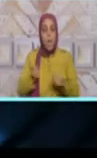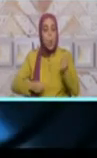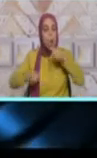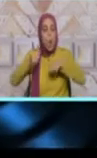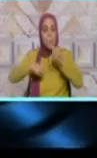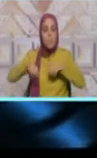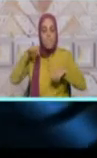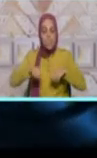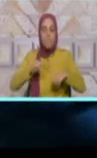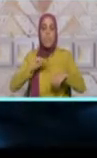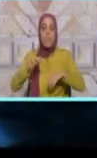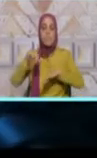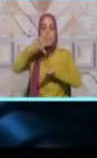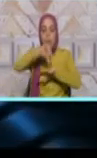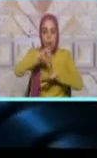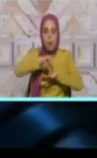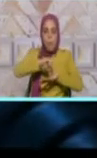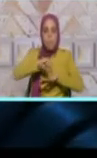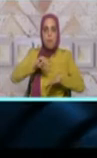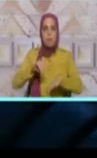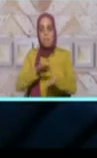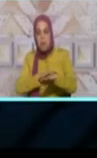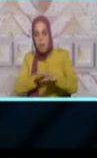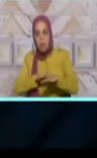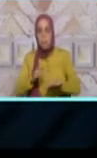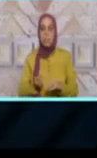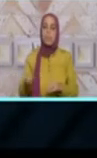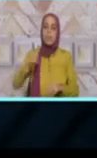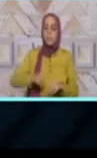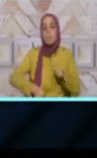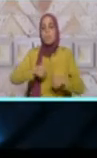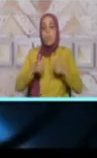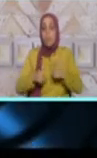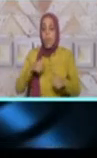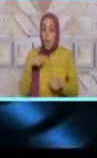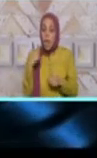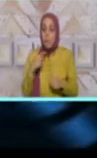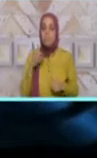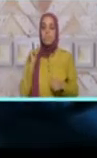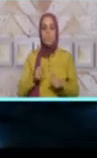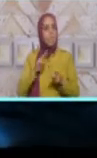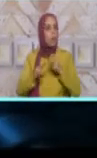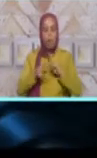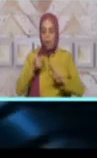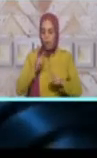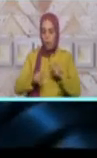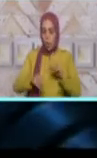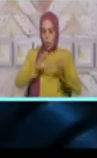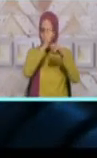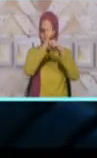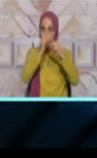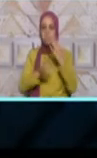في نفس المكان اللي موجود فيه الخامات. صحيح، خطوه هائله جدا. تعالى نتكلم في عوائد مضمونه وتكنولوجيا